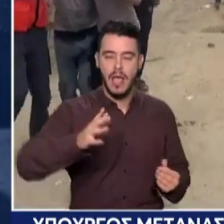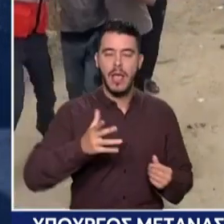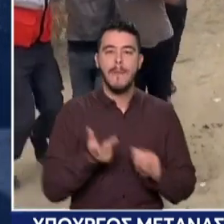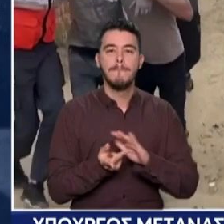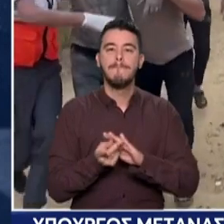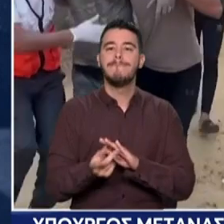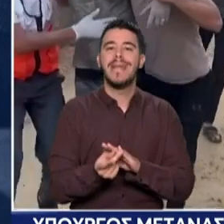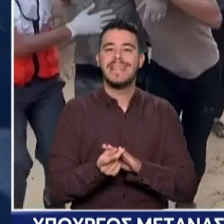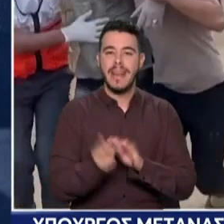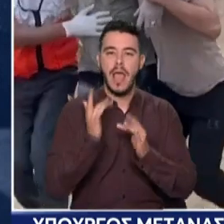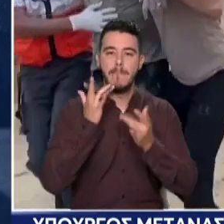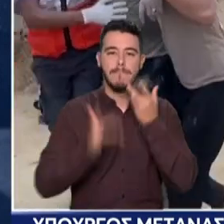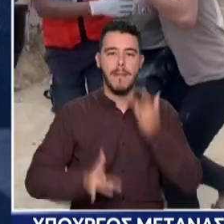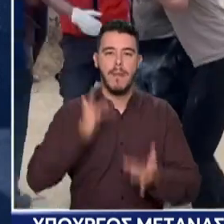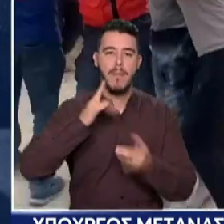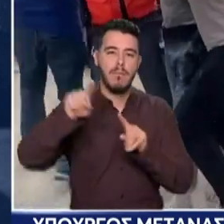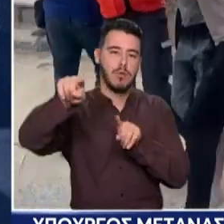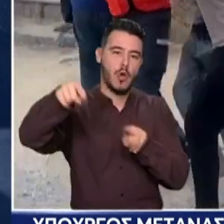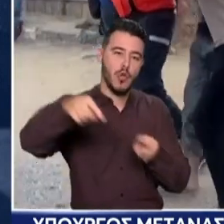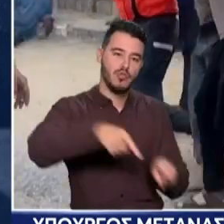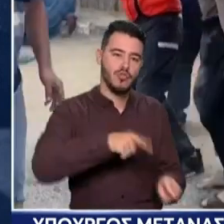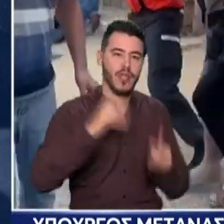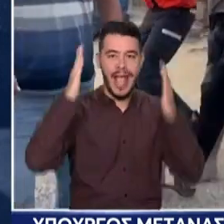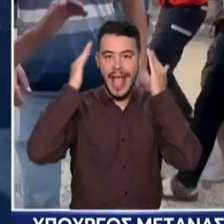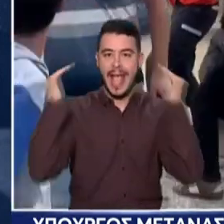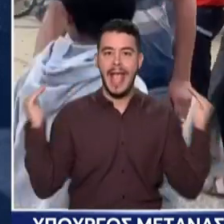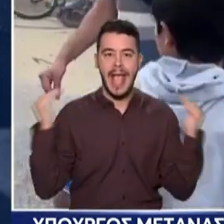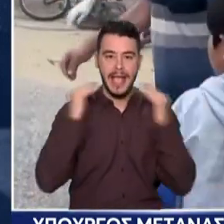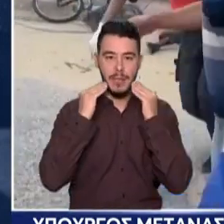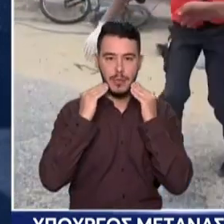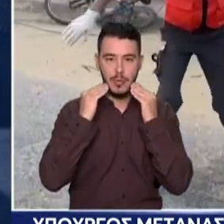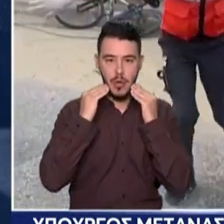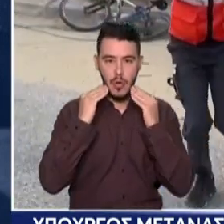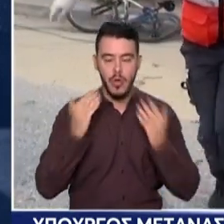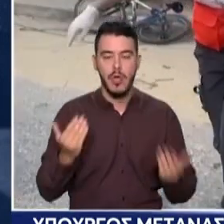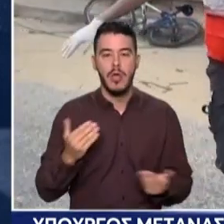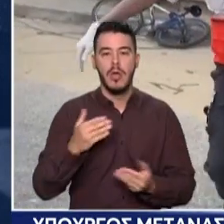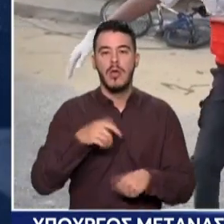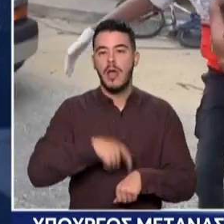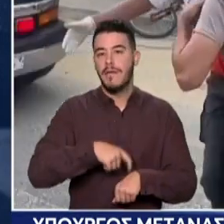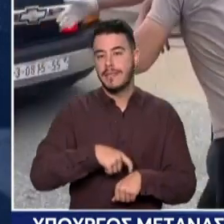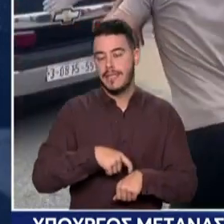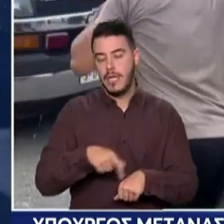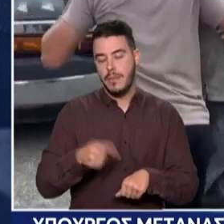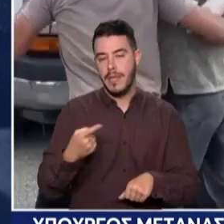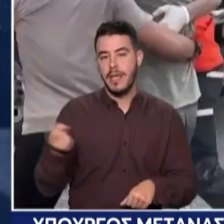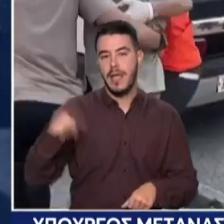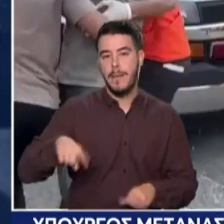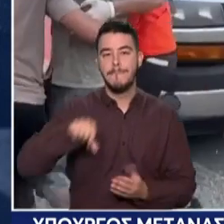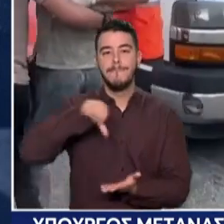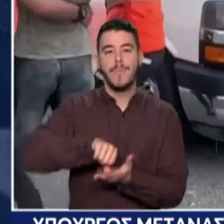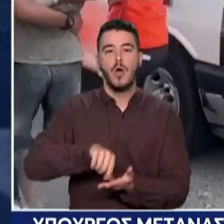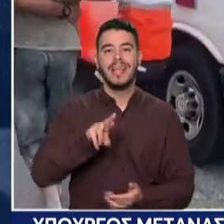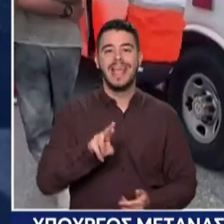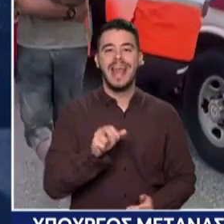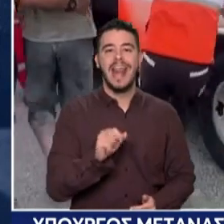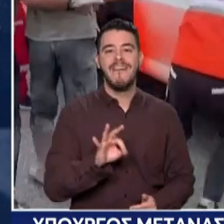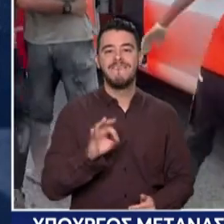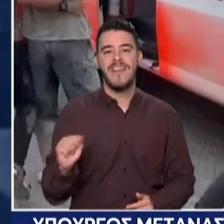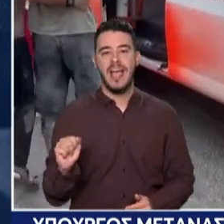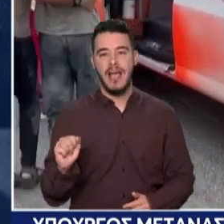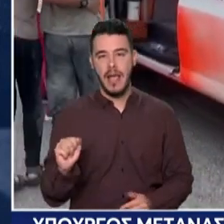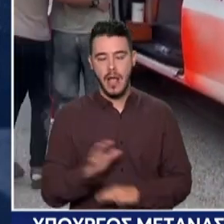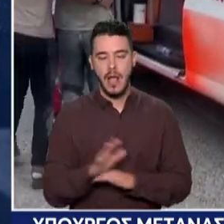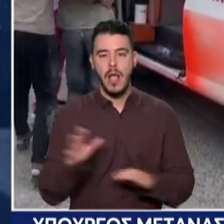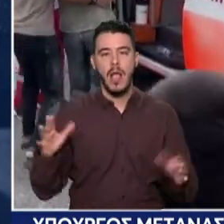περίφημο, προς την Χερσόνησο του Σινά παραμένει κλειστό αυτή τη στιγμή. Και το τελευταίο πράγμα και όλα που... Η Ράφα, να πούμε, είναι η τελευταία πόλη της λωρίδας